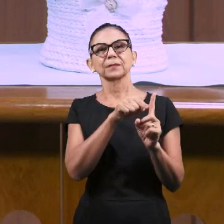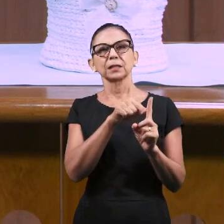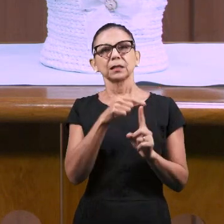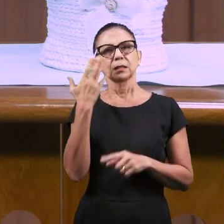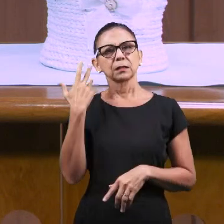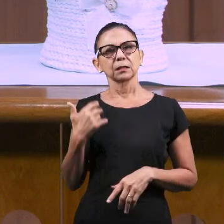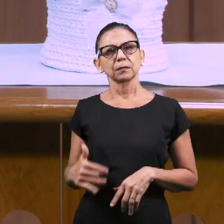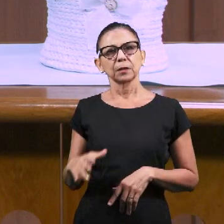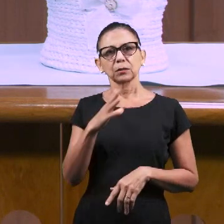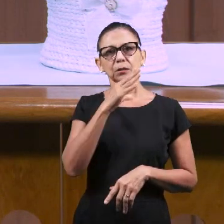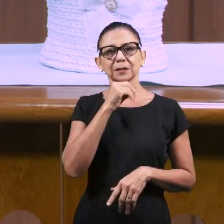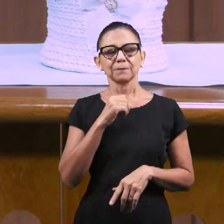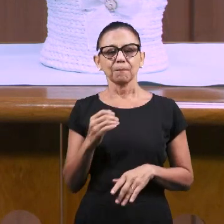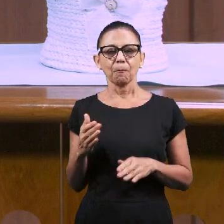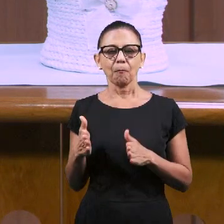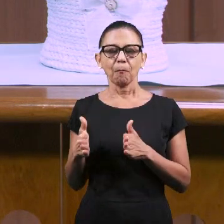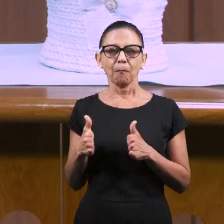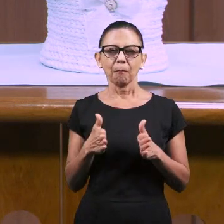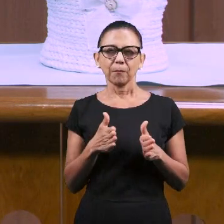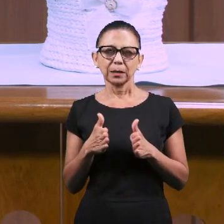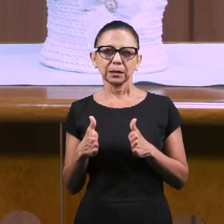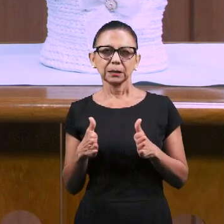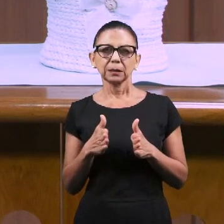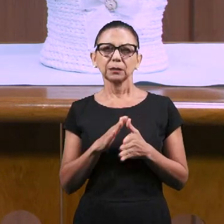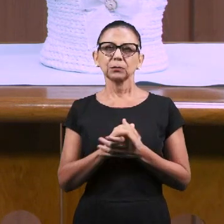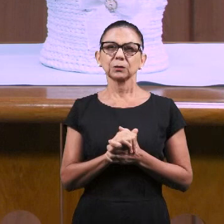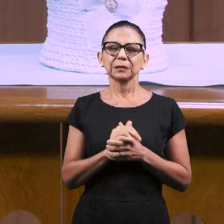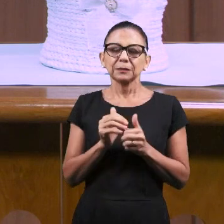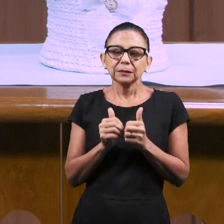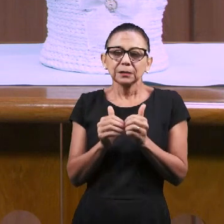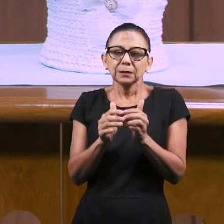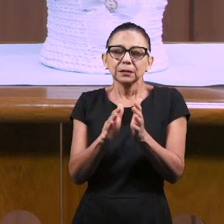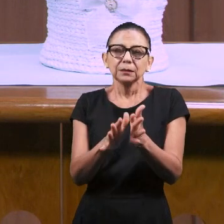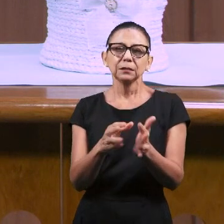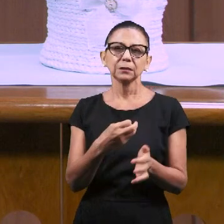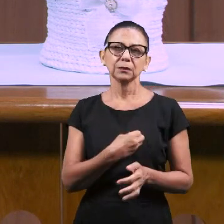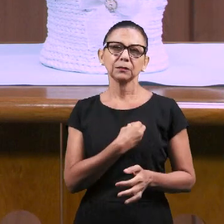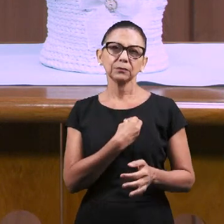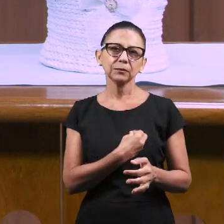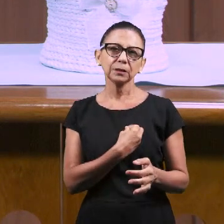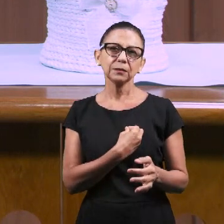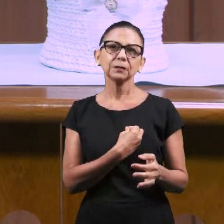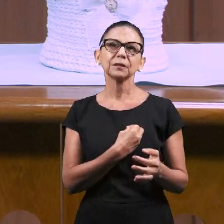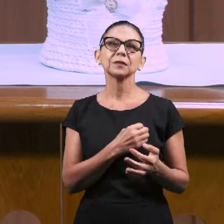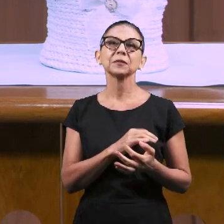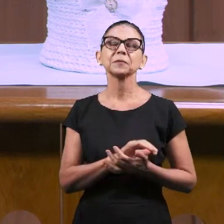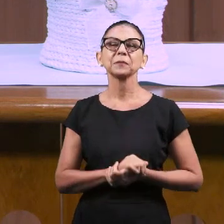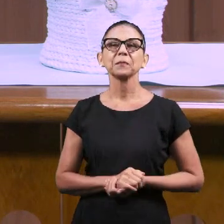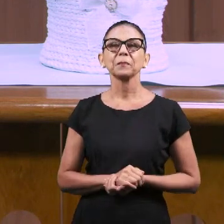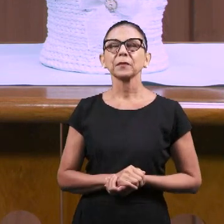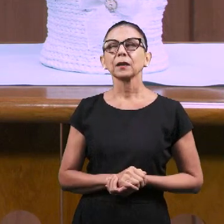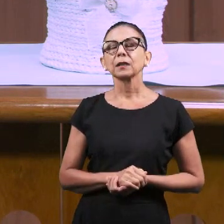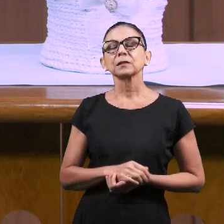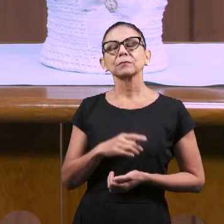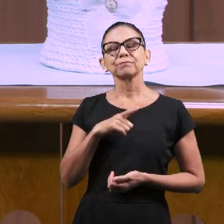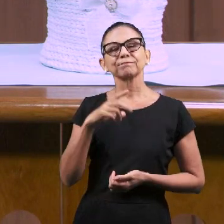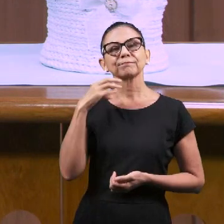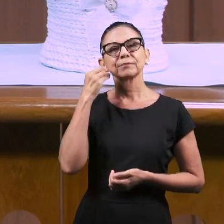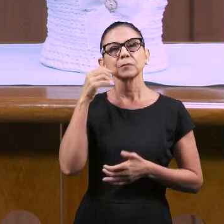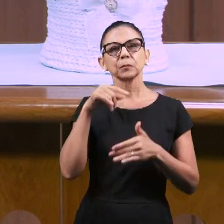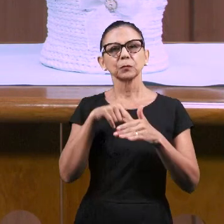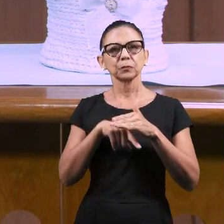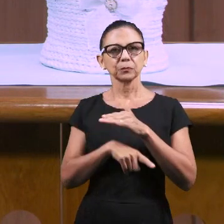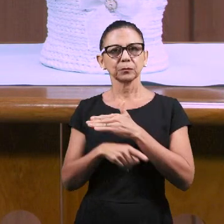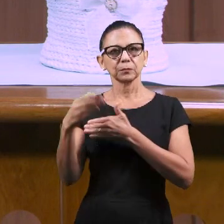phase encore dans petit âge, mais qu'ils puissent vivre des expériences profondes